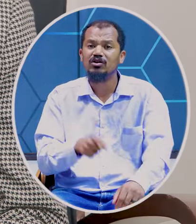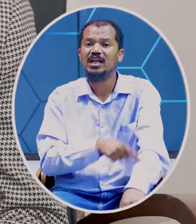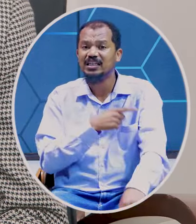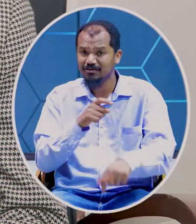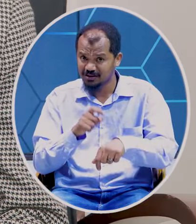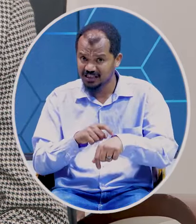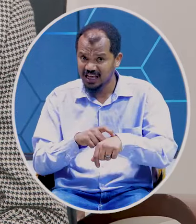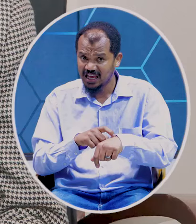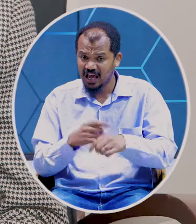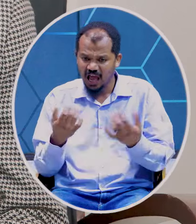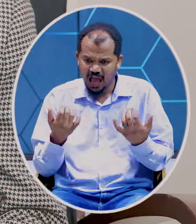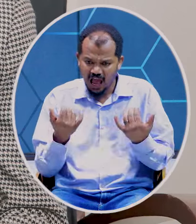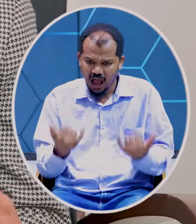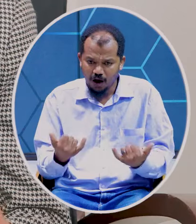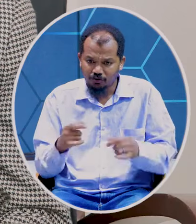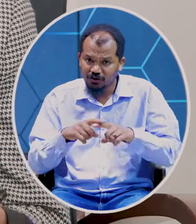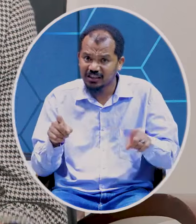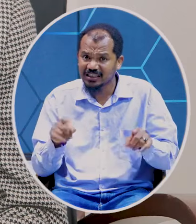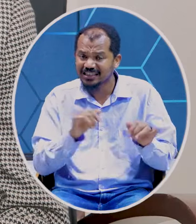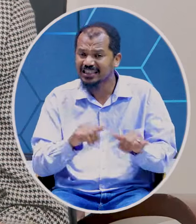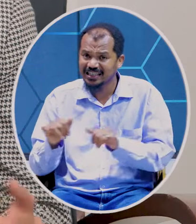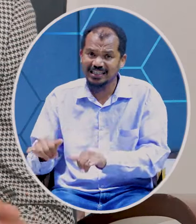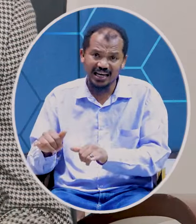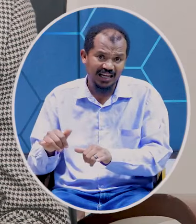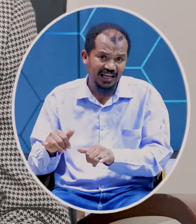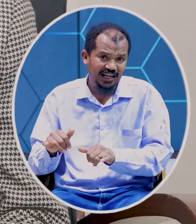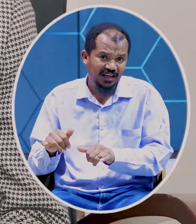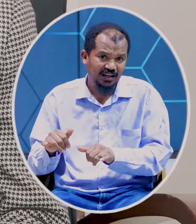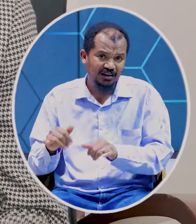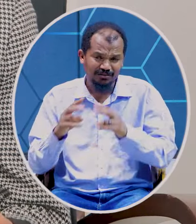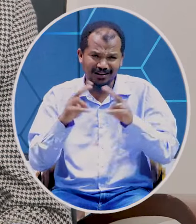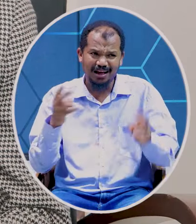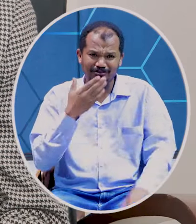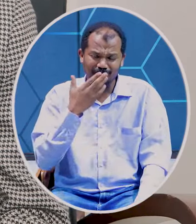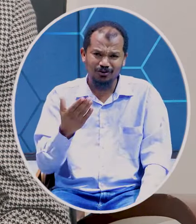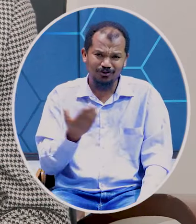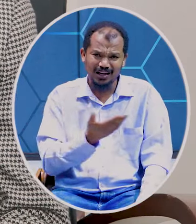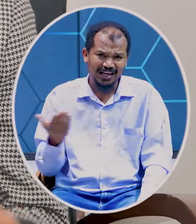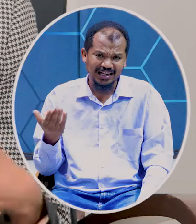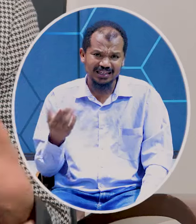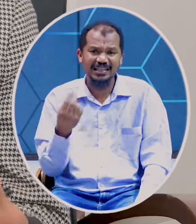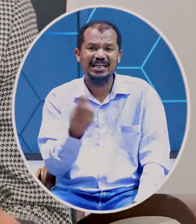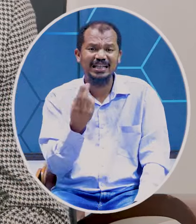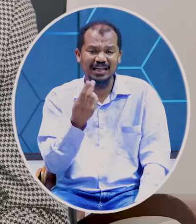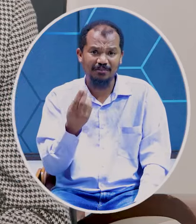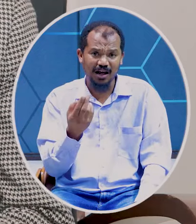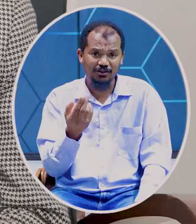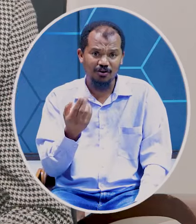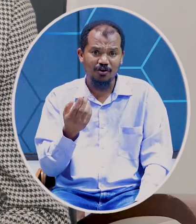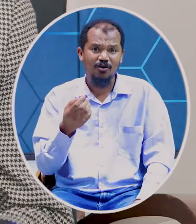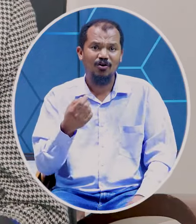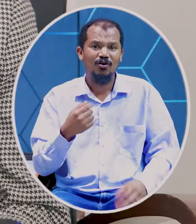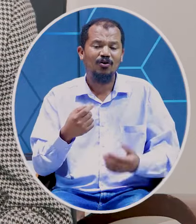ነበር ለረጅም ጊዜ አሁን ግን ወደኛ ሀገር ልክ እንደ በጣም እንደ ጥሩ ነገር በጣም እየተጠቀምናቸው